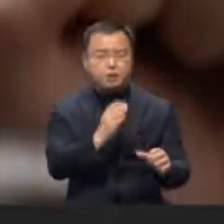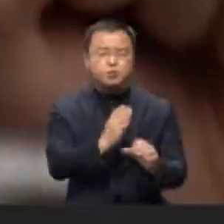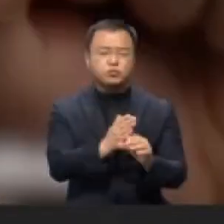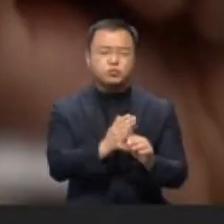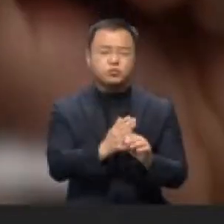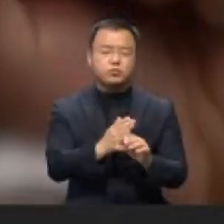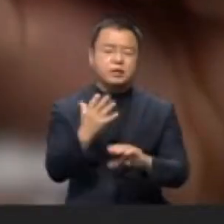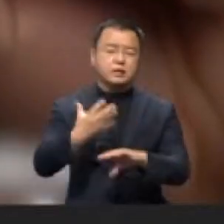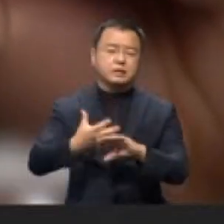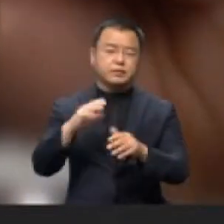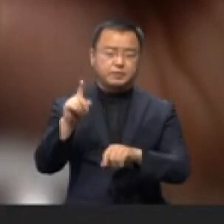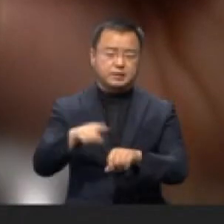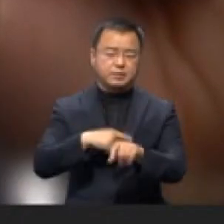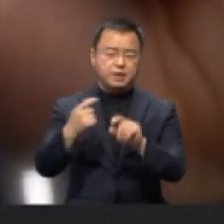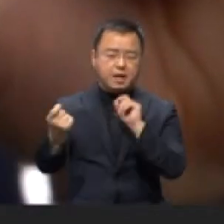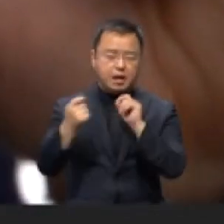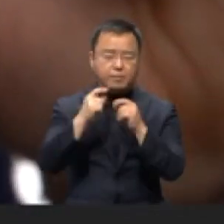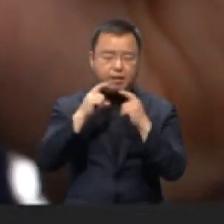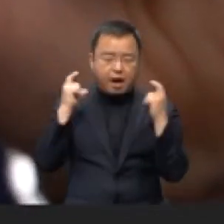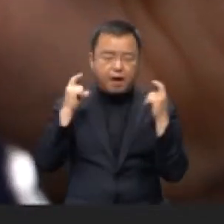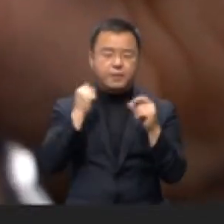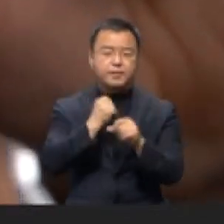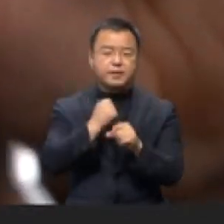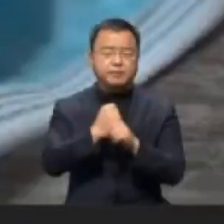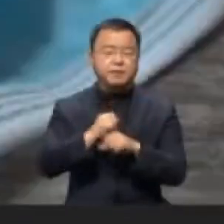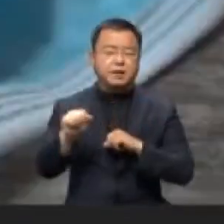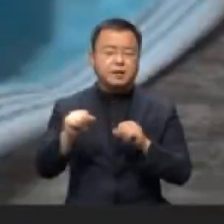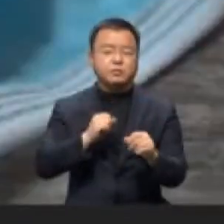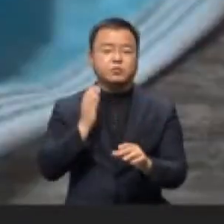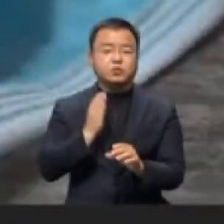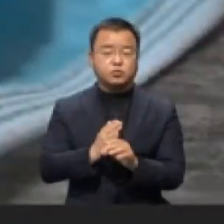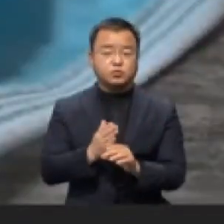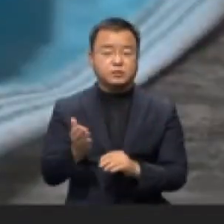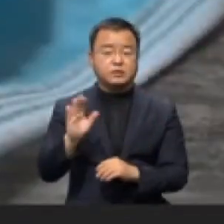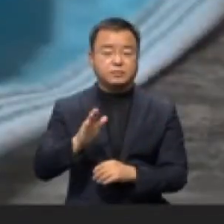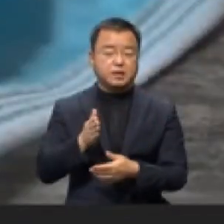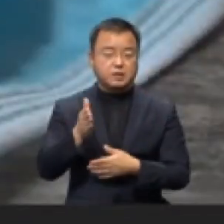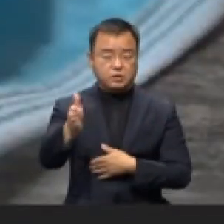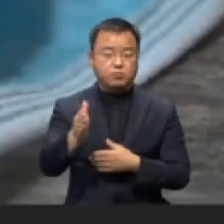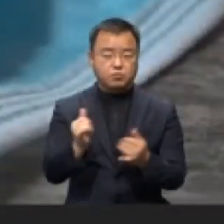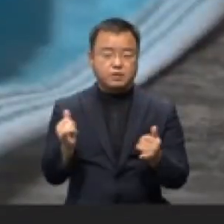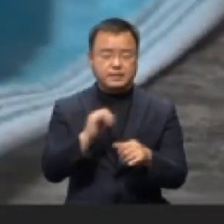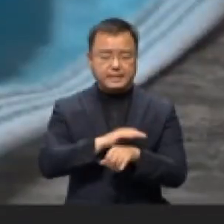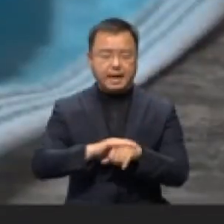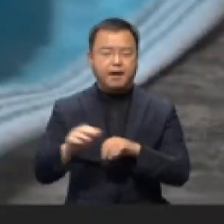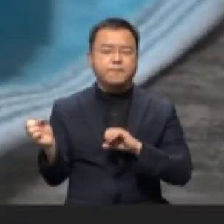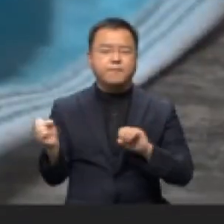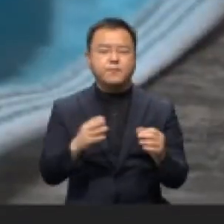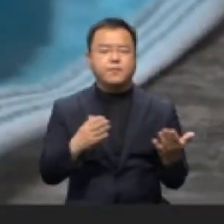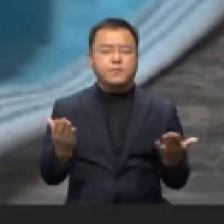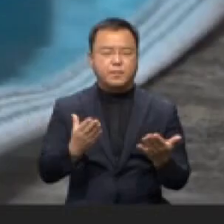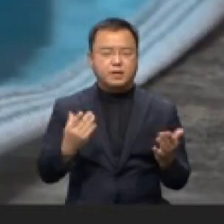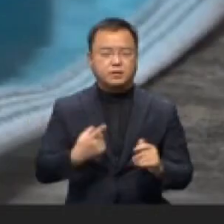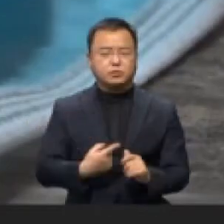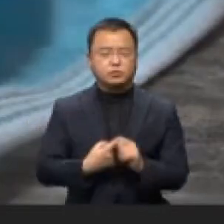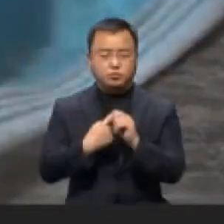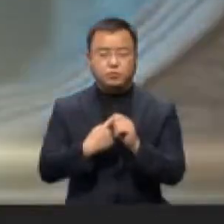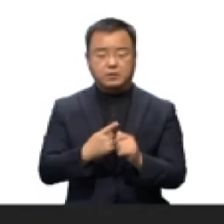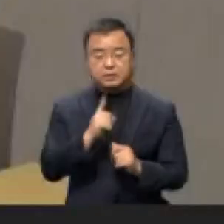해외에서 친환경 마스크 개발도 활발하지만 전문가들은 마스크를 잘 버리는 것이 현재로선 최선이라고